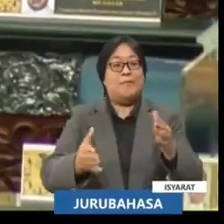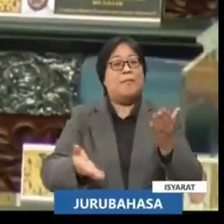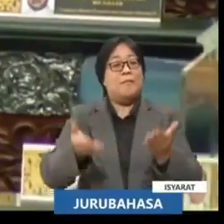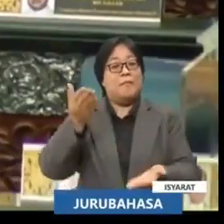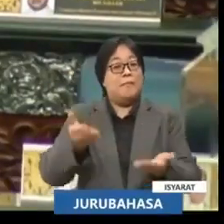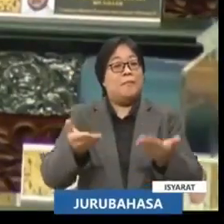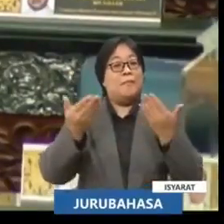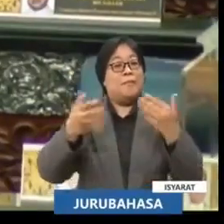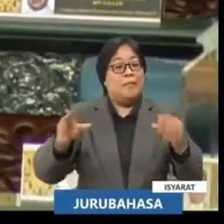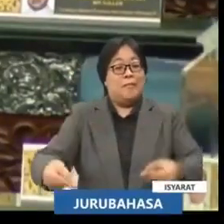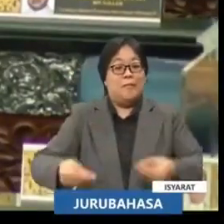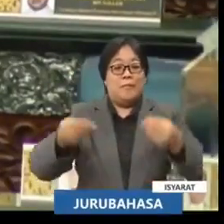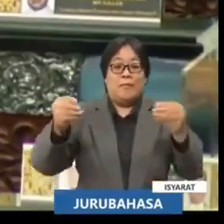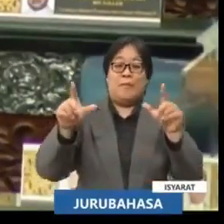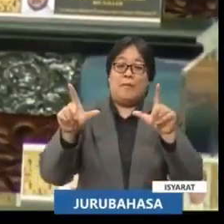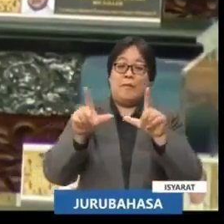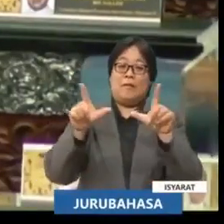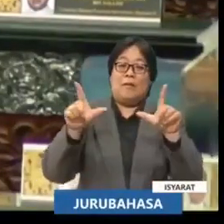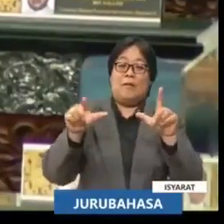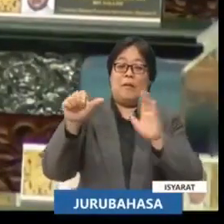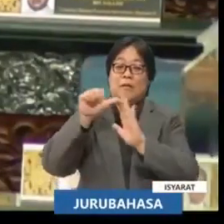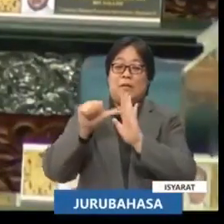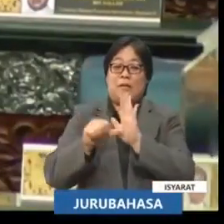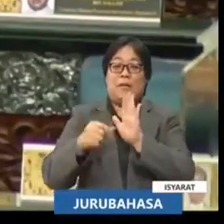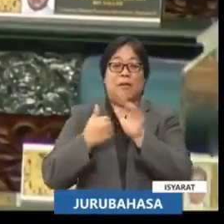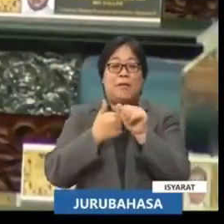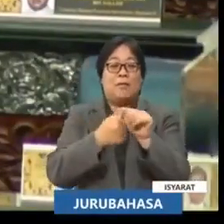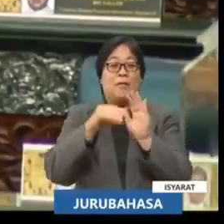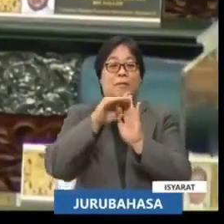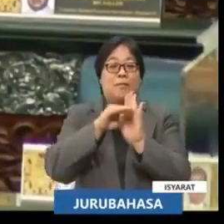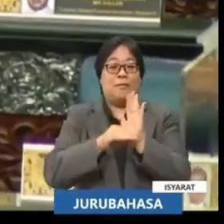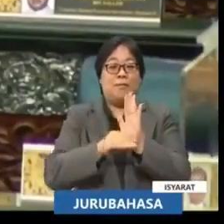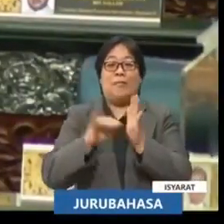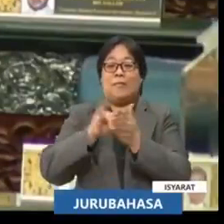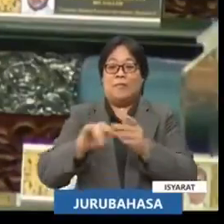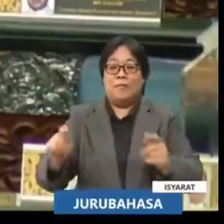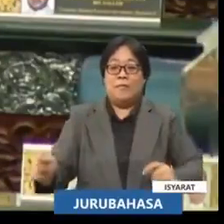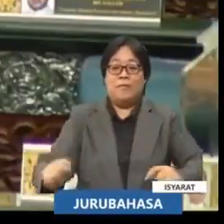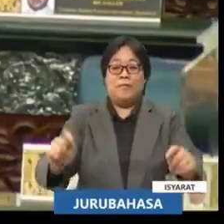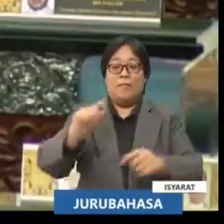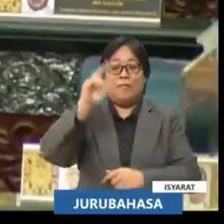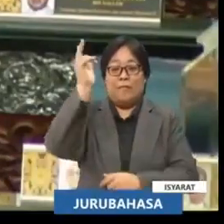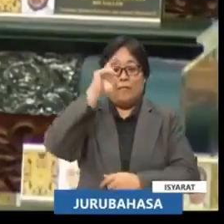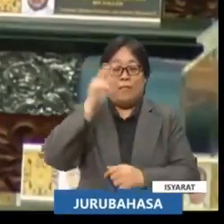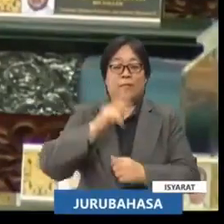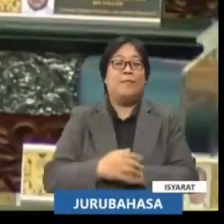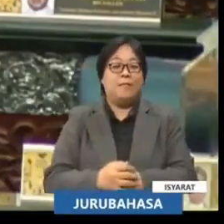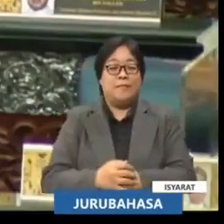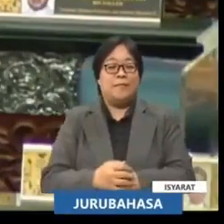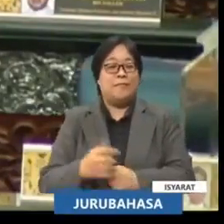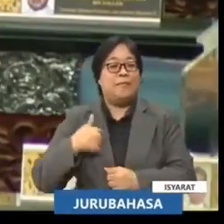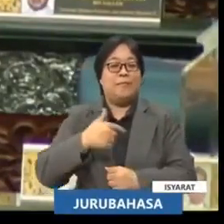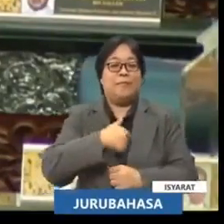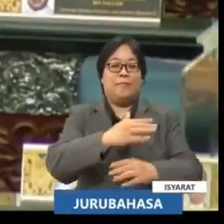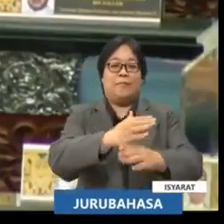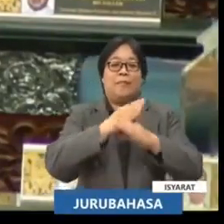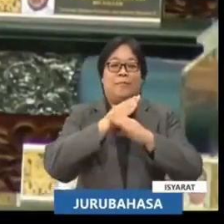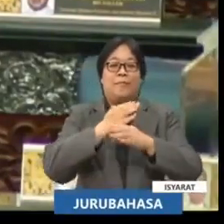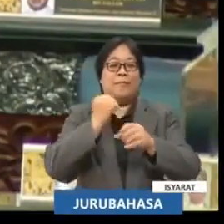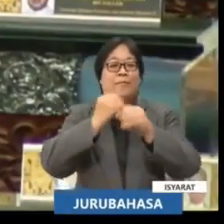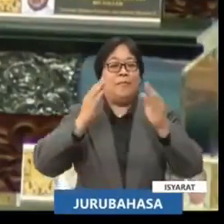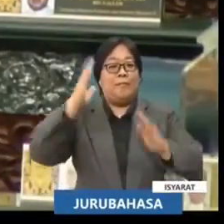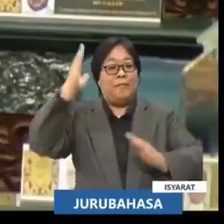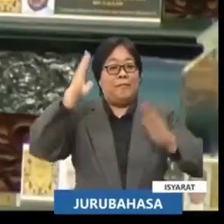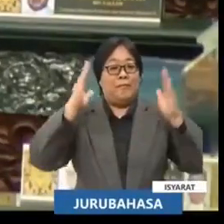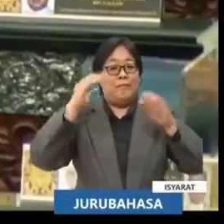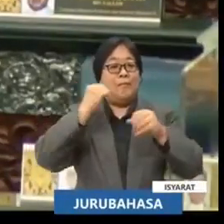telah diberikan satu lesen di bawah akta tersebut. Jadi inilah tindakan kerajaan untuk kita melindungi pekerja-pekerja kita yang